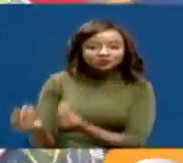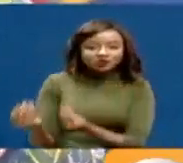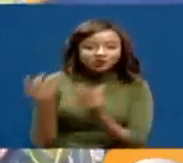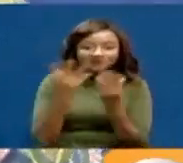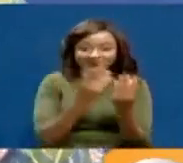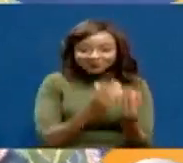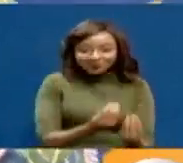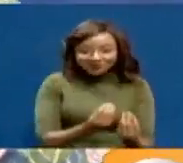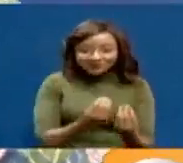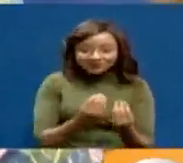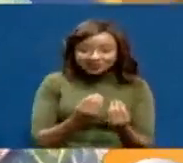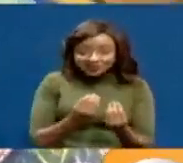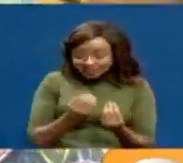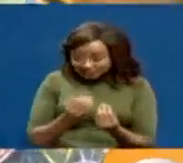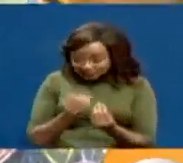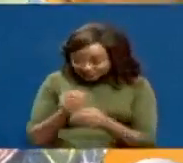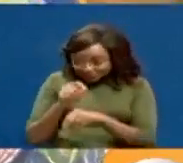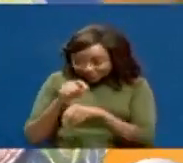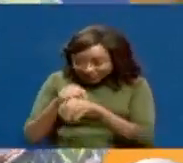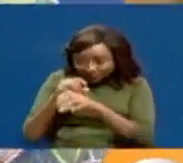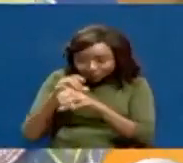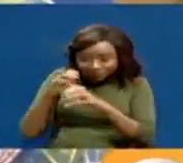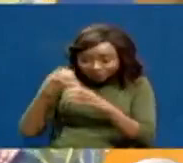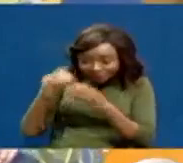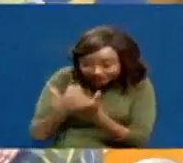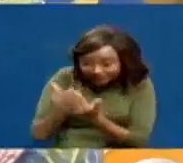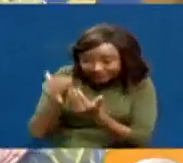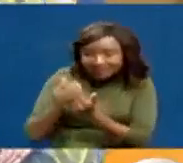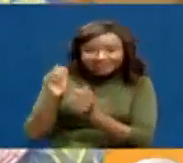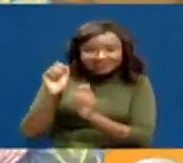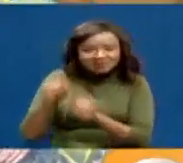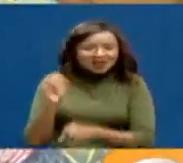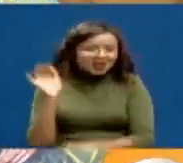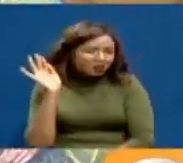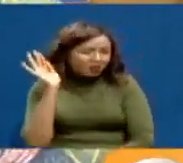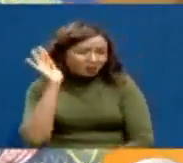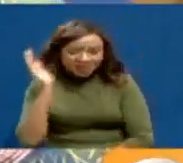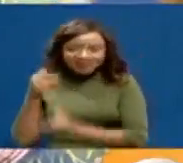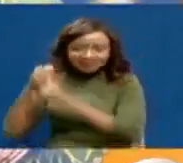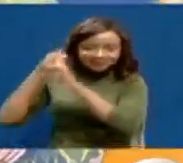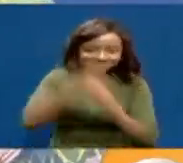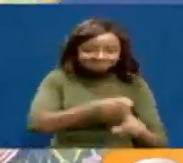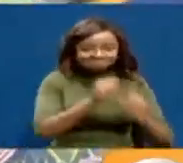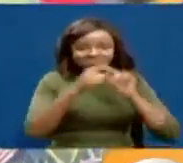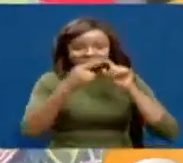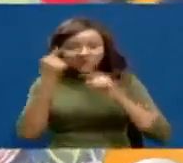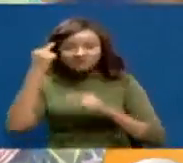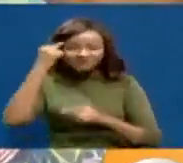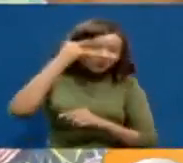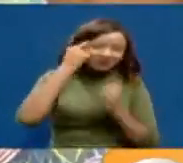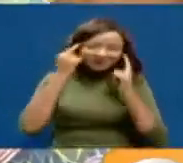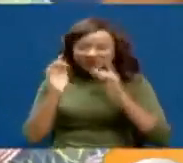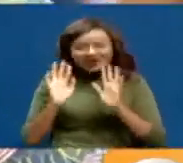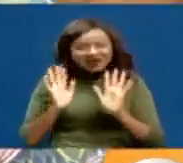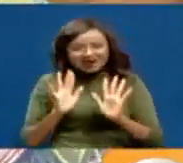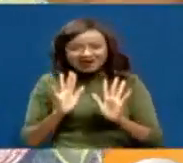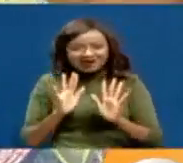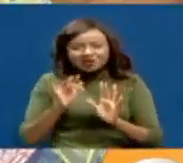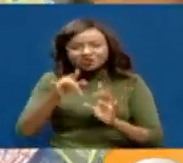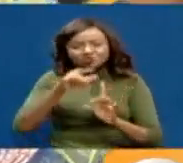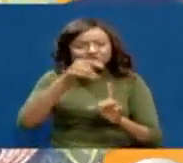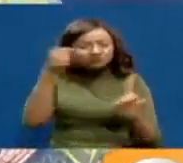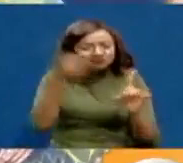ndio waweze kutii bila kuwaumiza, kwa sababu sio haki